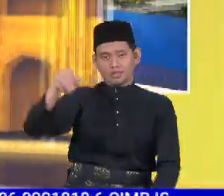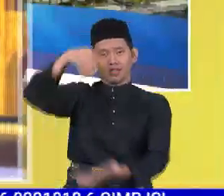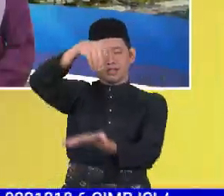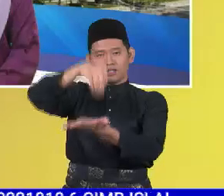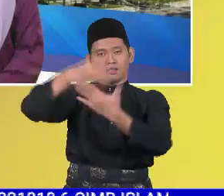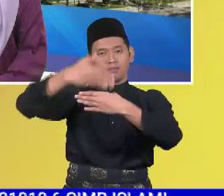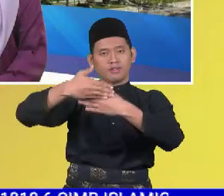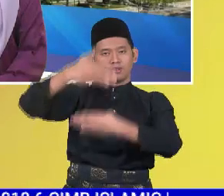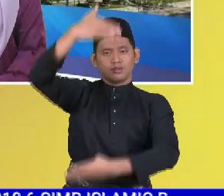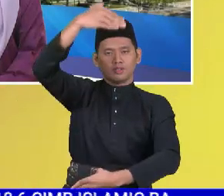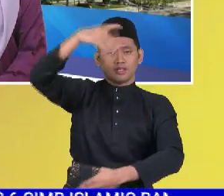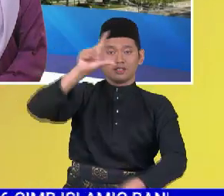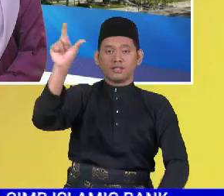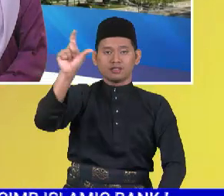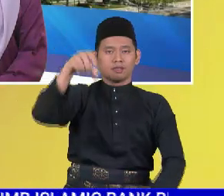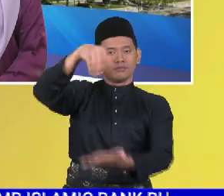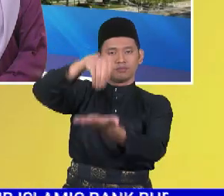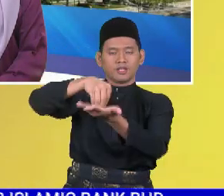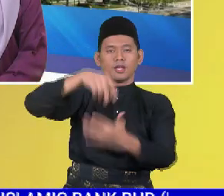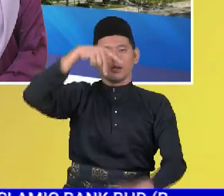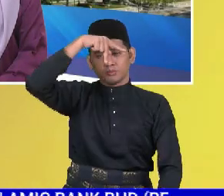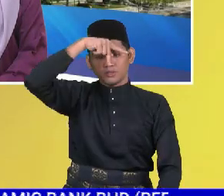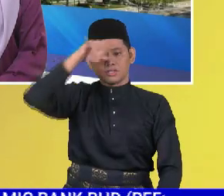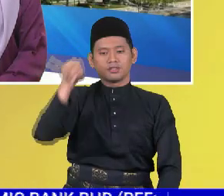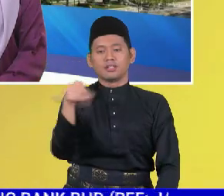Islam Putrajaya. Azrinah, silakan.